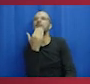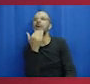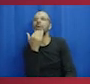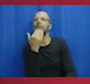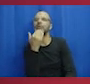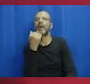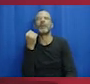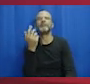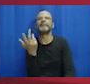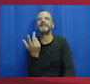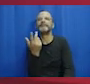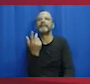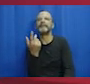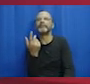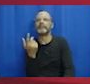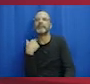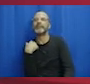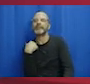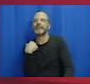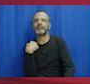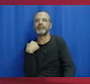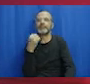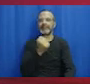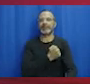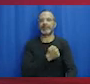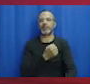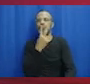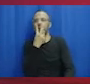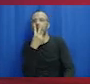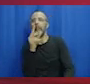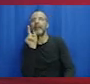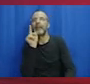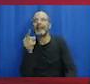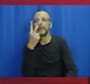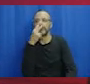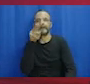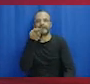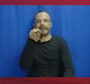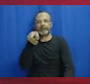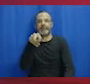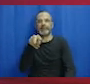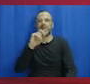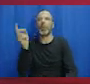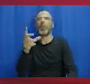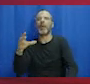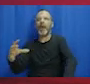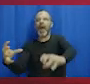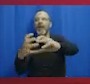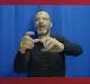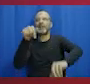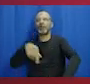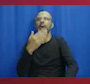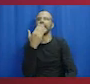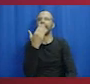عمليا أنه هن طبعا هن قومية ودينية، وإحنا بنشوف أنه هن ينظروا إلى باقي الفئات في داخل